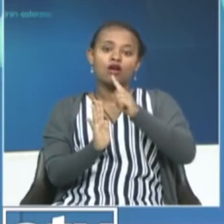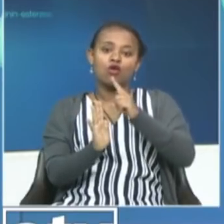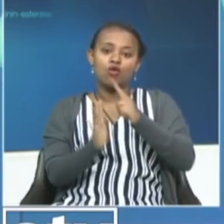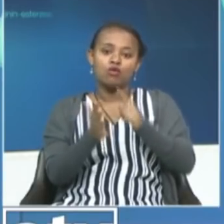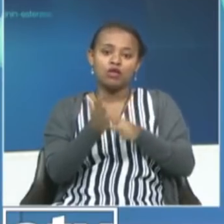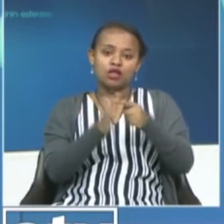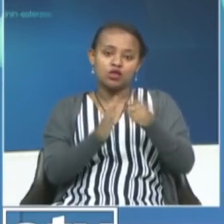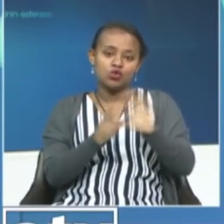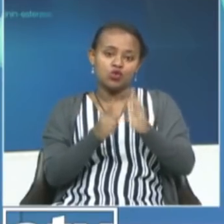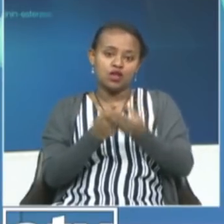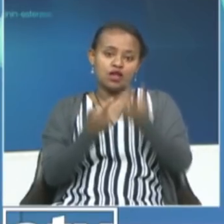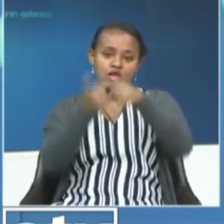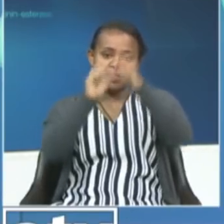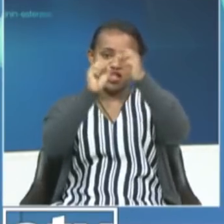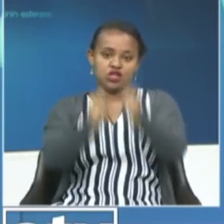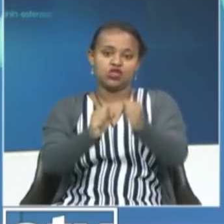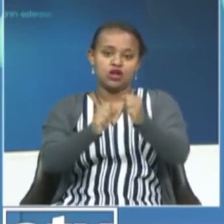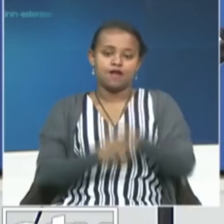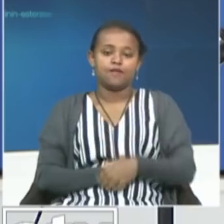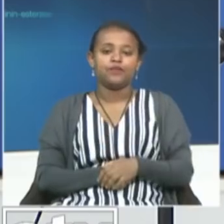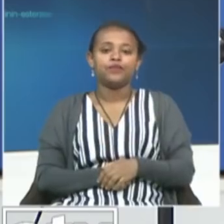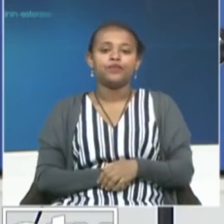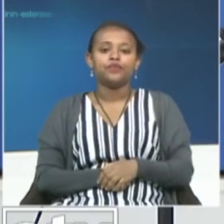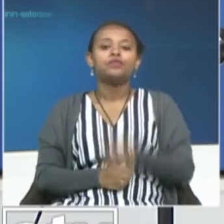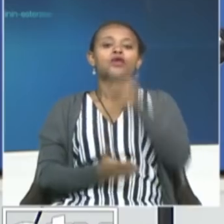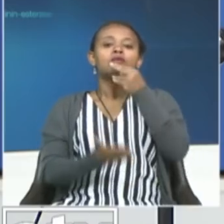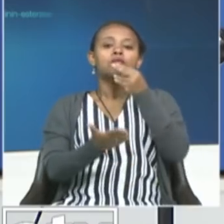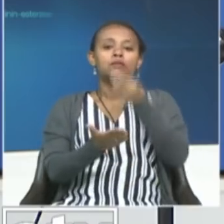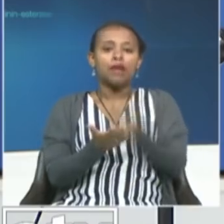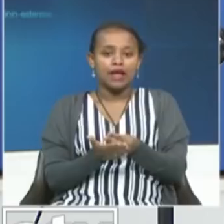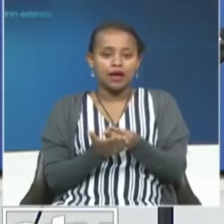ሁኔታ ሊመጣ ይችላል። መልካም። ቀደም ሲል